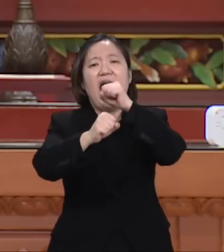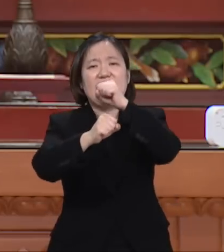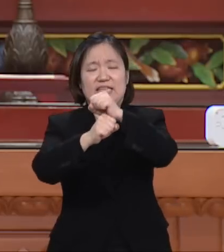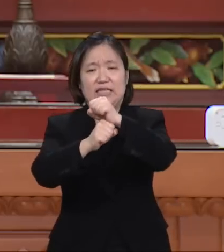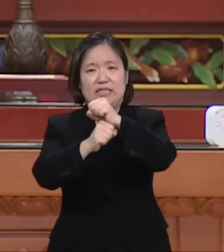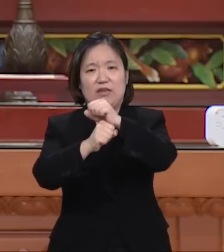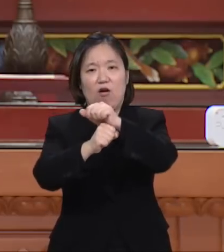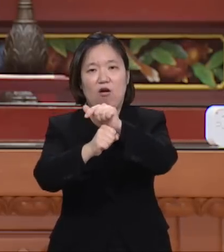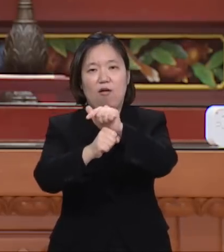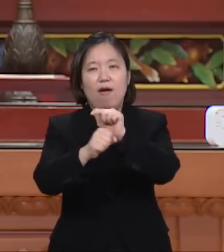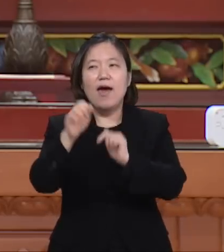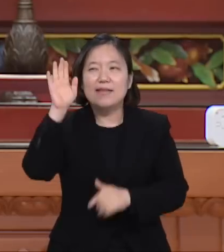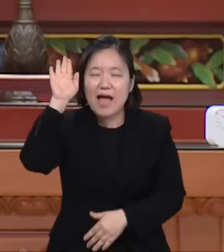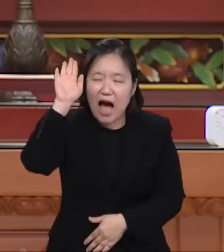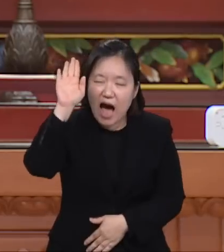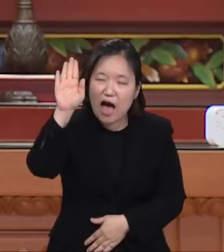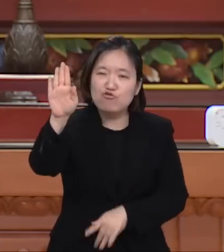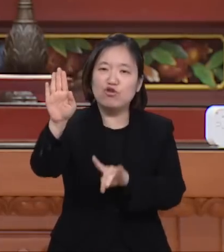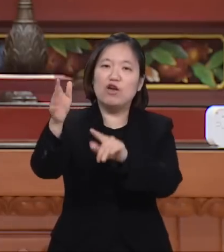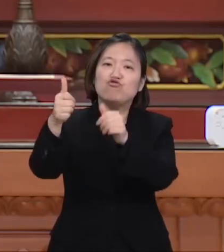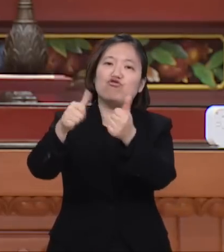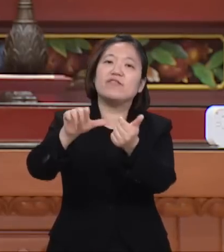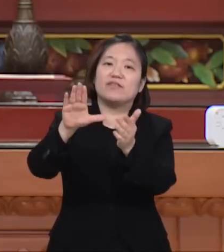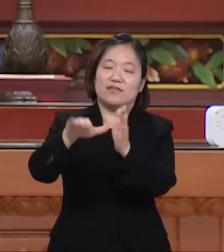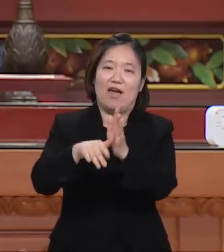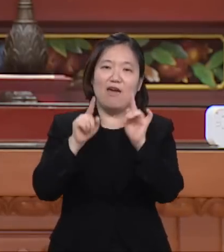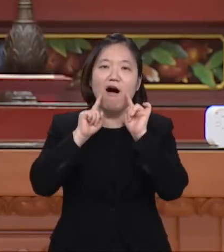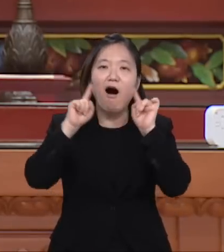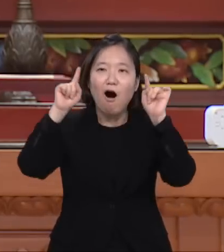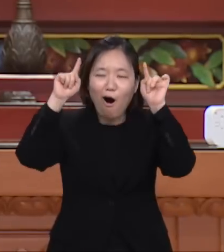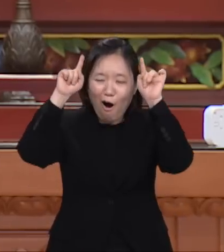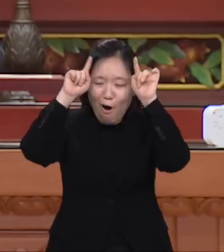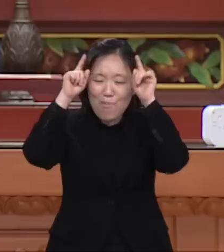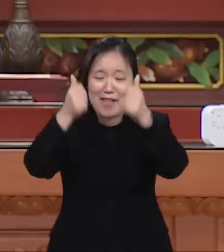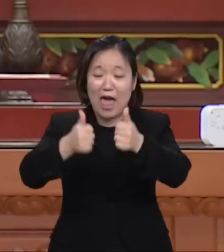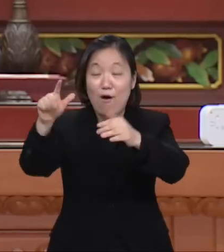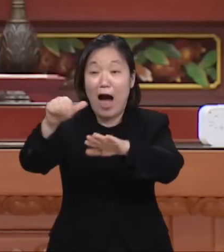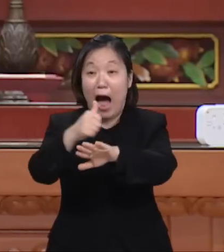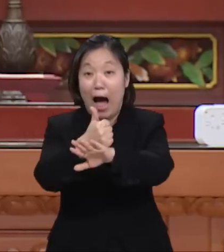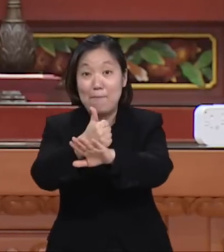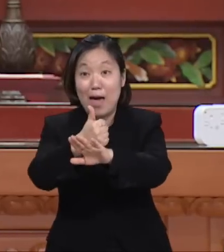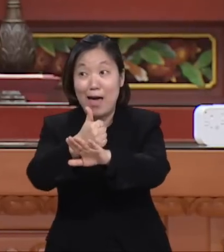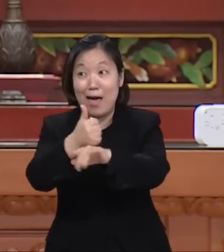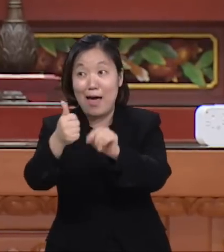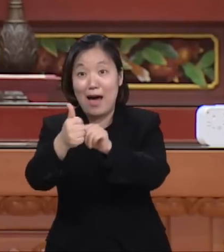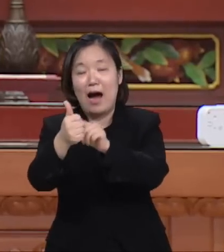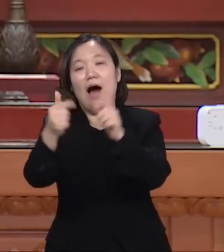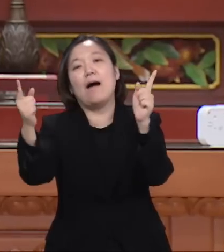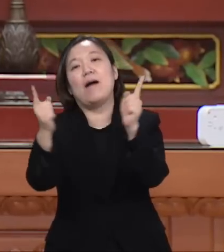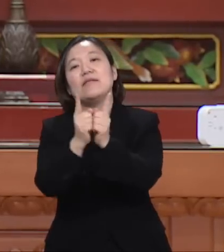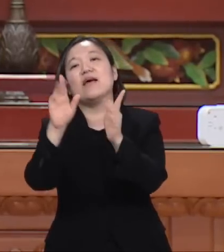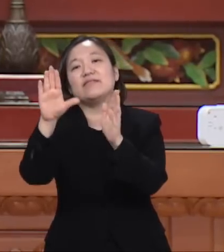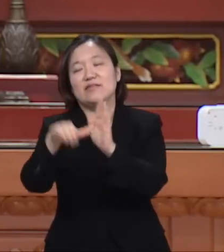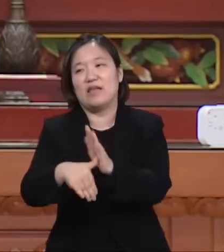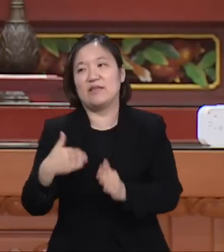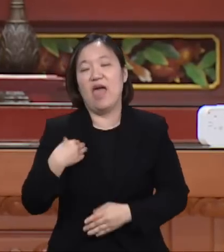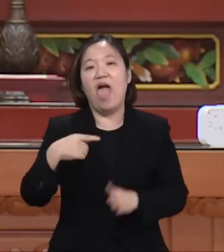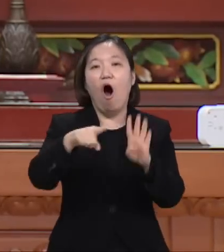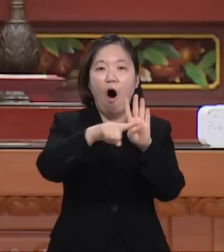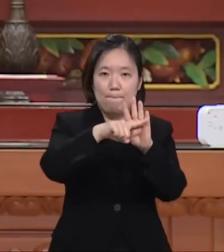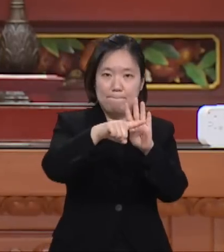언젠가 우리가 죽었을 때 저 염라대왕 앞에 평등하게 저 염라대왕 앞에 만나서 내가 지은